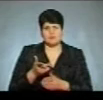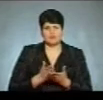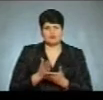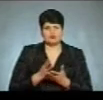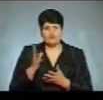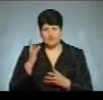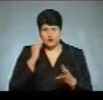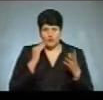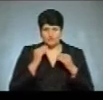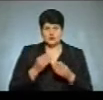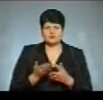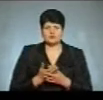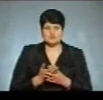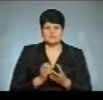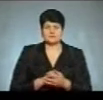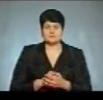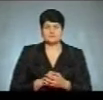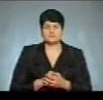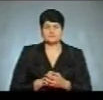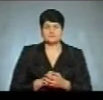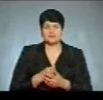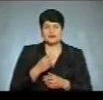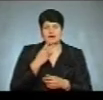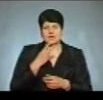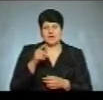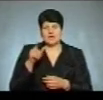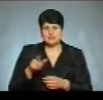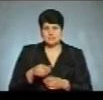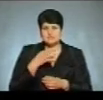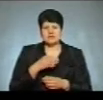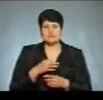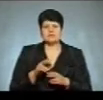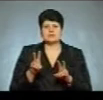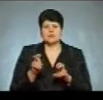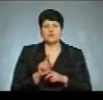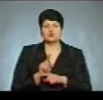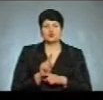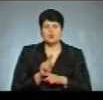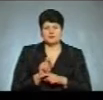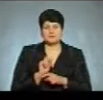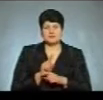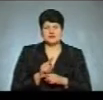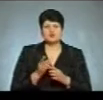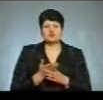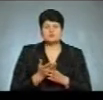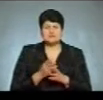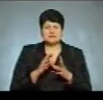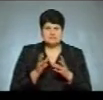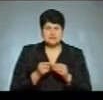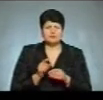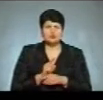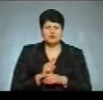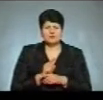враховуючи субсидії. Глядачка порушила тему норми призначення субсидії, загалом норми